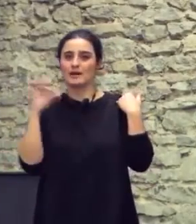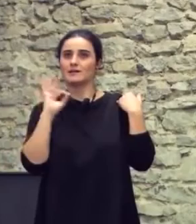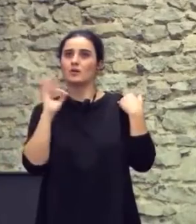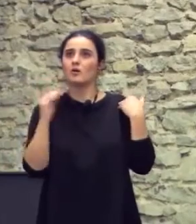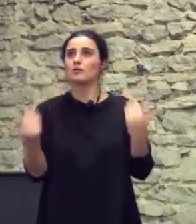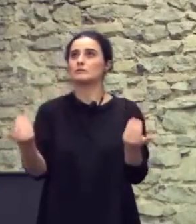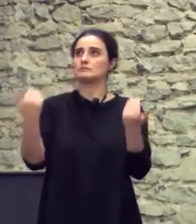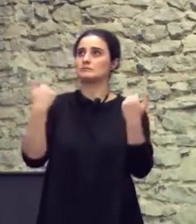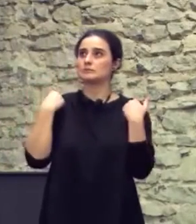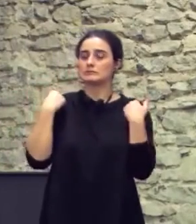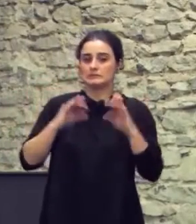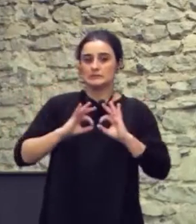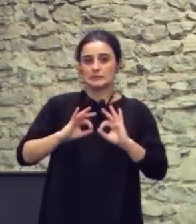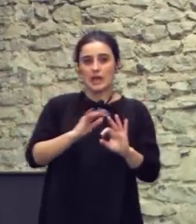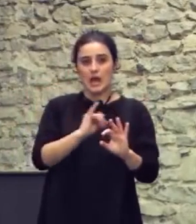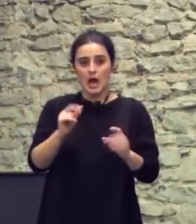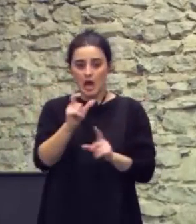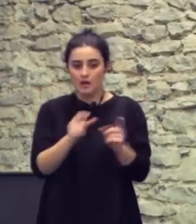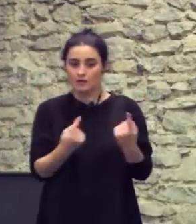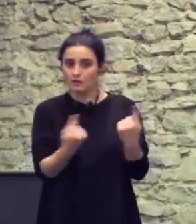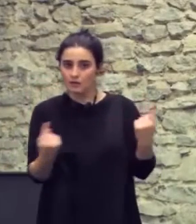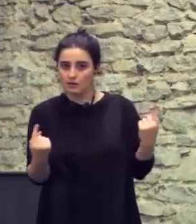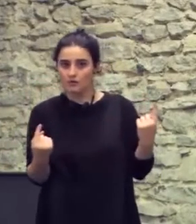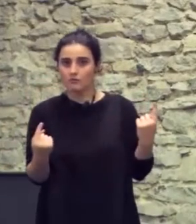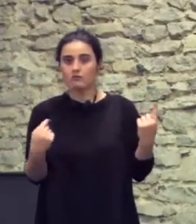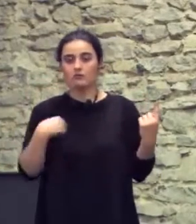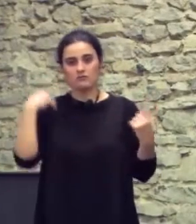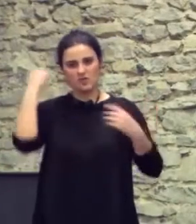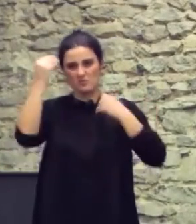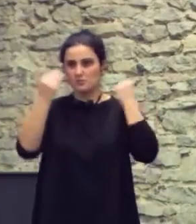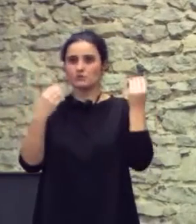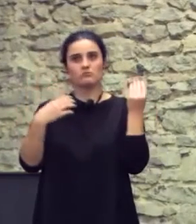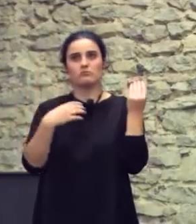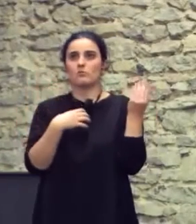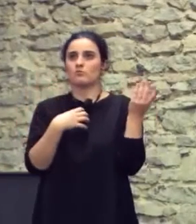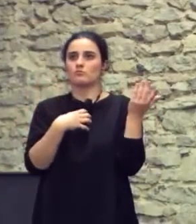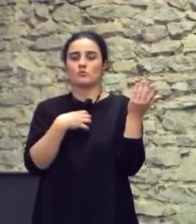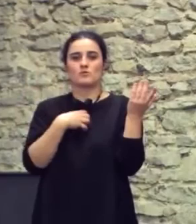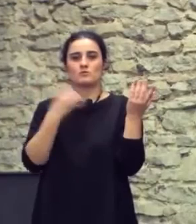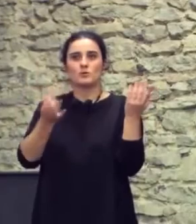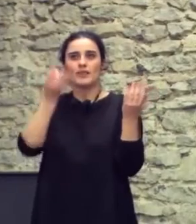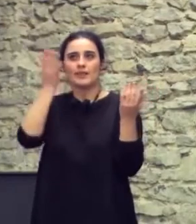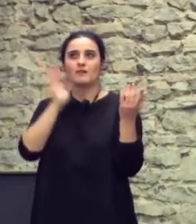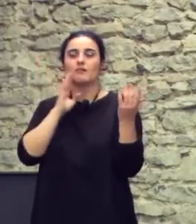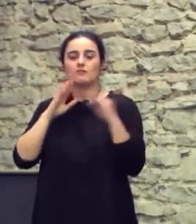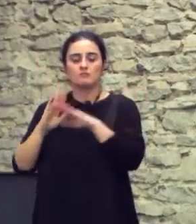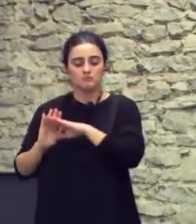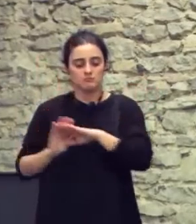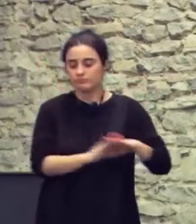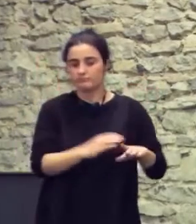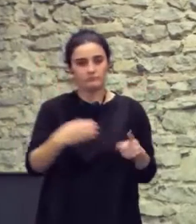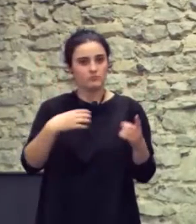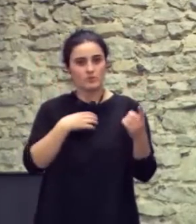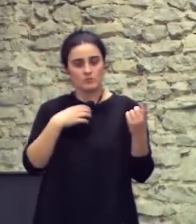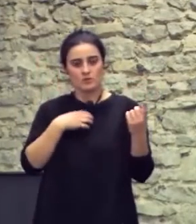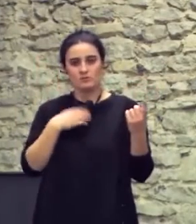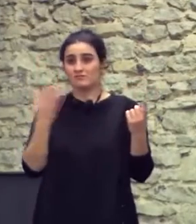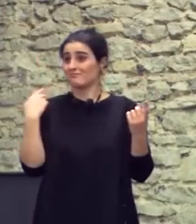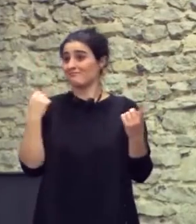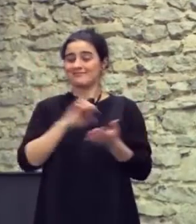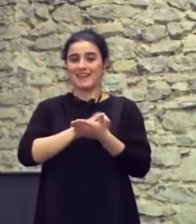dauzkatenak, uste dut ezin dugula albora utzi ideia hori. Duela gutxi artikulu